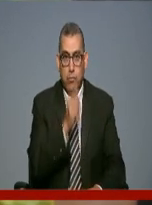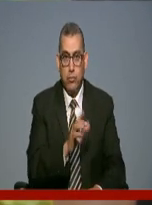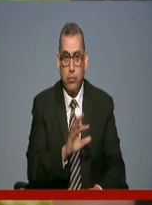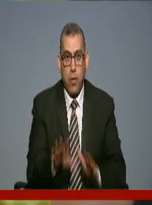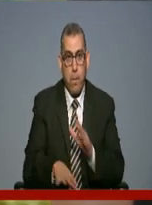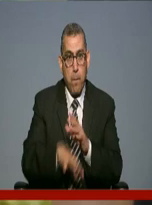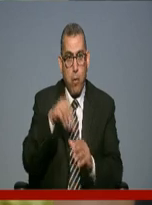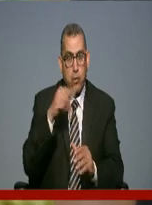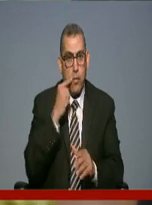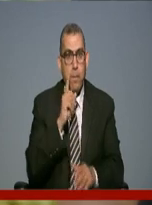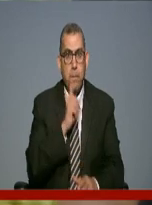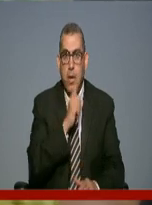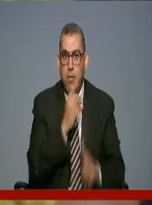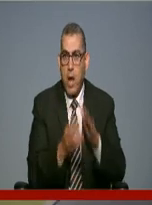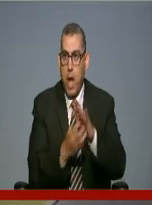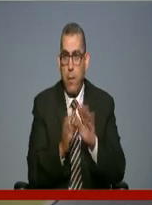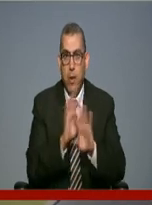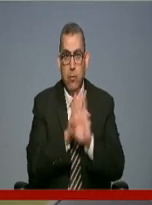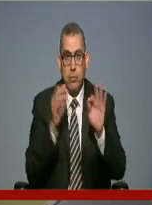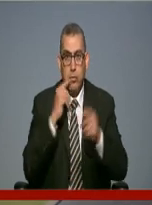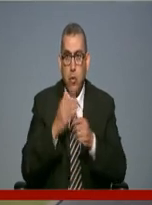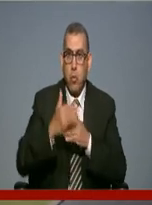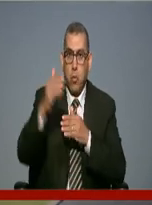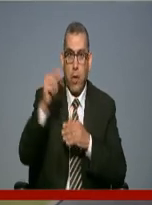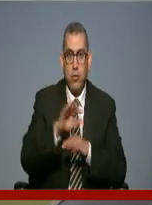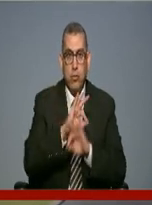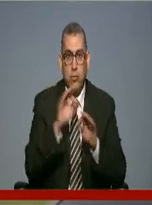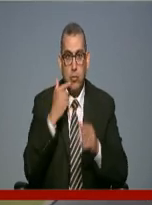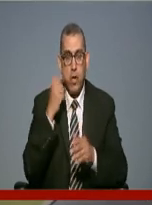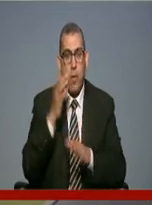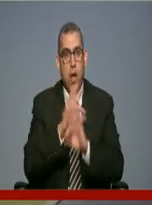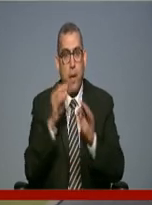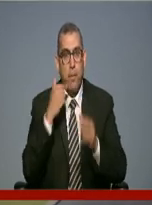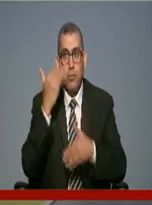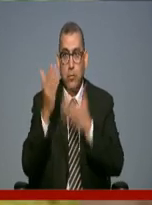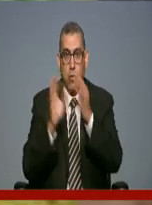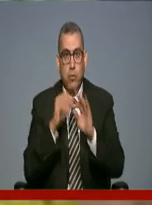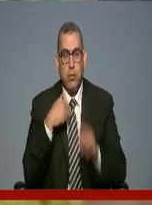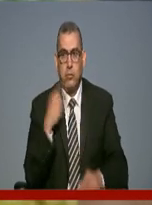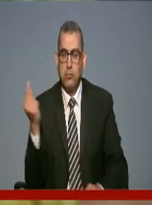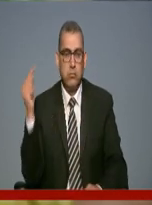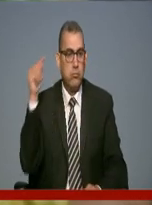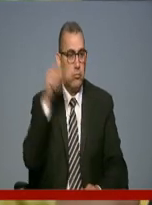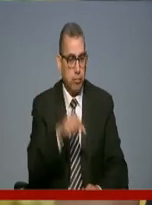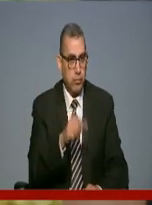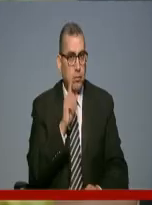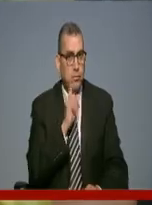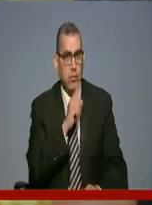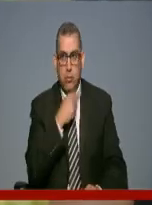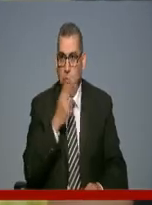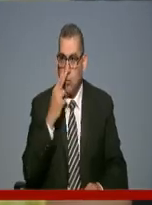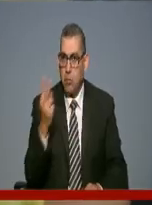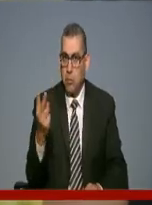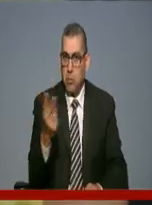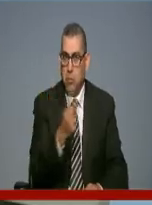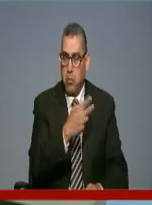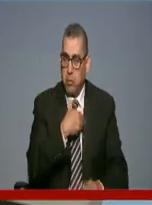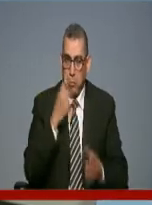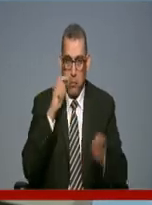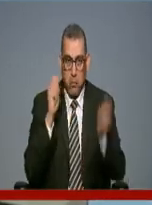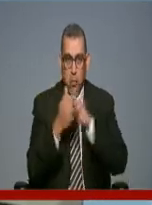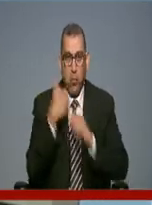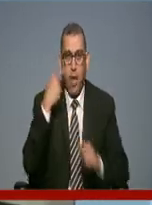سويف، فطبعا واخد فكره ان بني سويف صعيد فمش هلاقي عندها حاجات متطوره، بس لما جيت هنا اختلفت وجهه النظر في اي حد قال